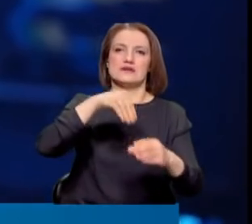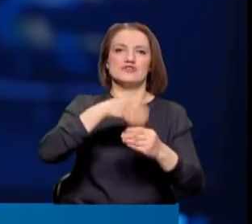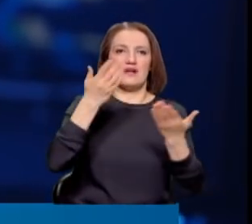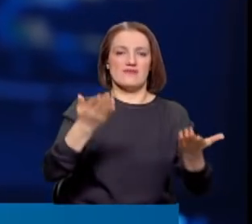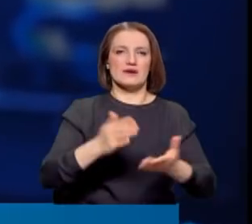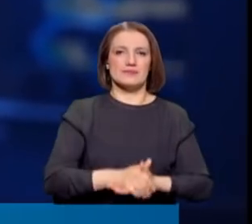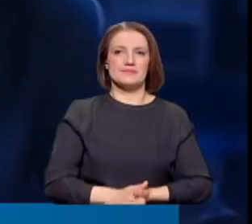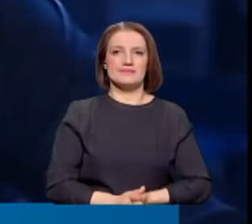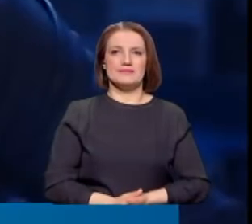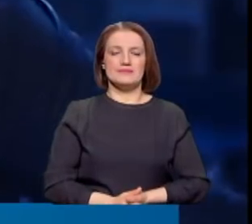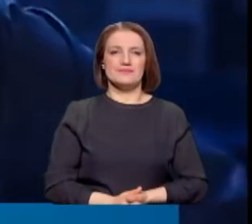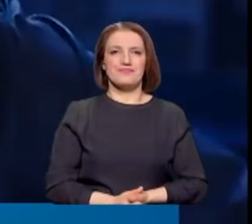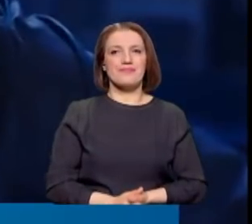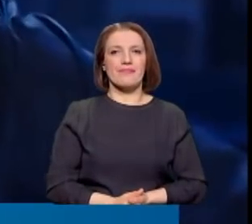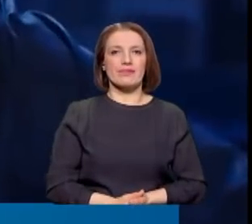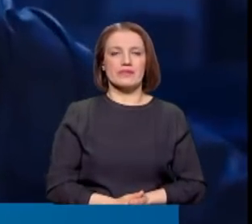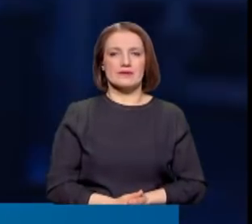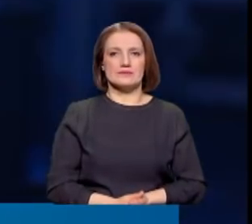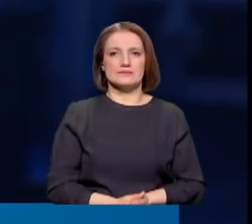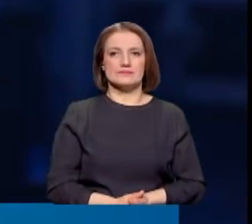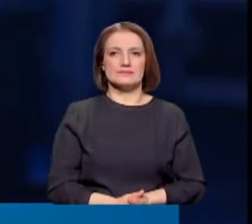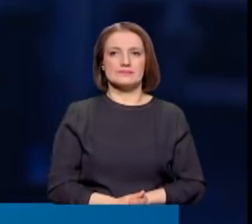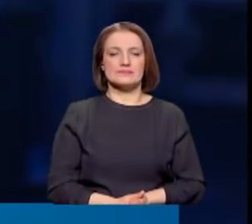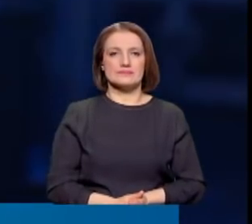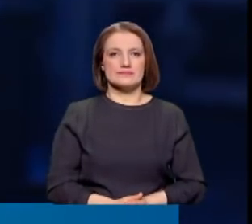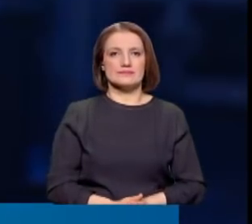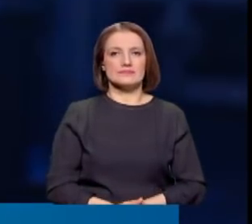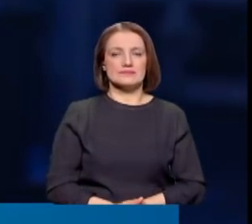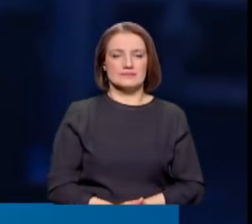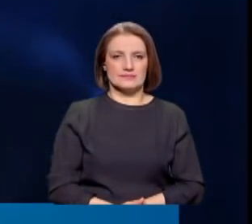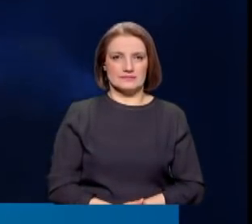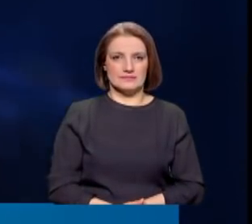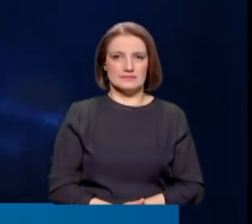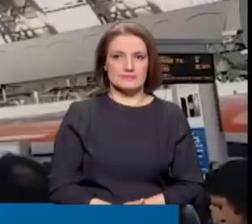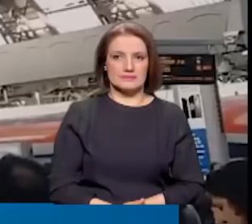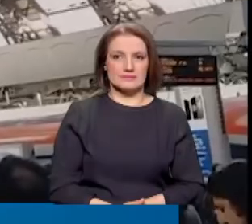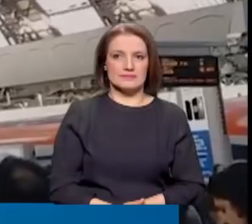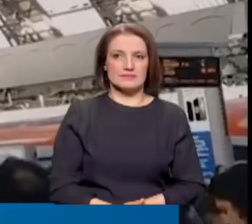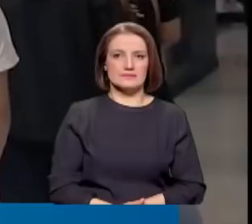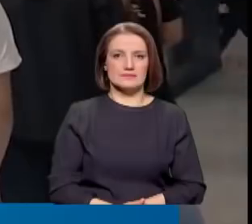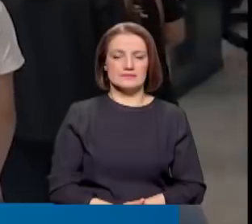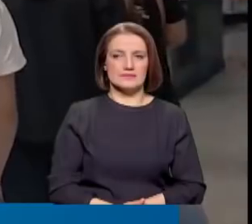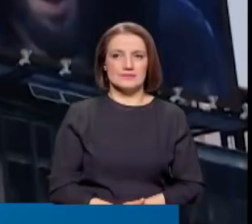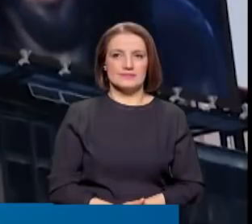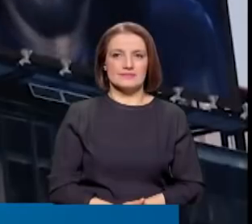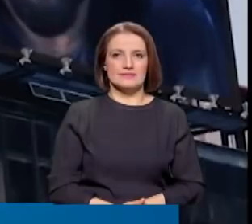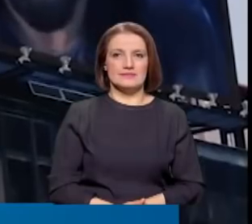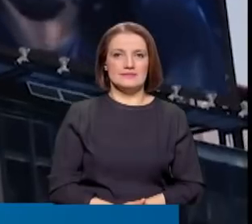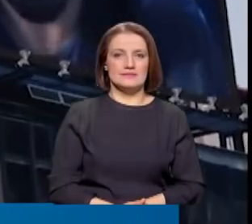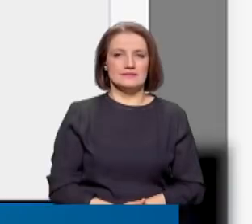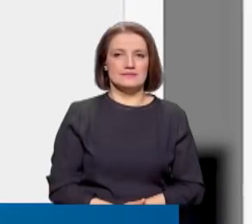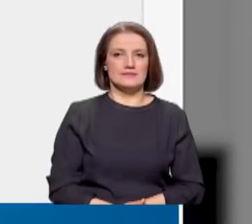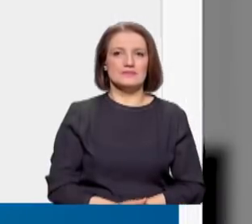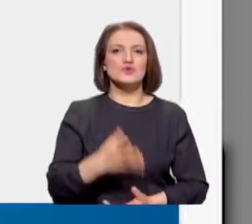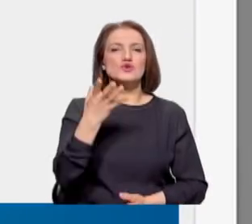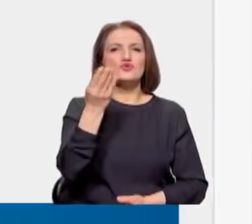hepsini uyu arkadaşım bitevi Arabacı kadar velakin sabrın sonu selamettir neler doğar Değerini